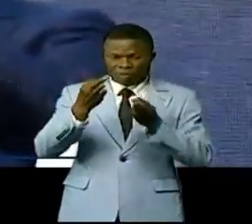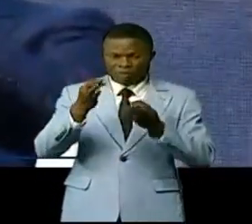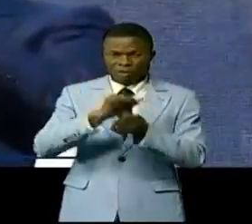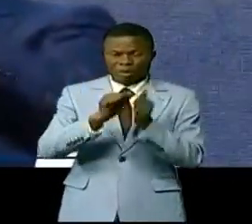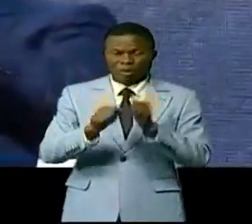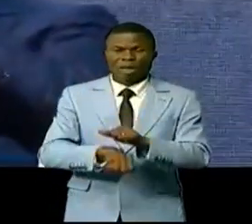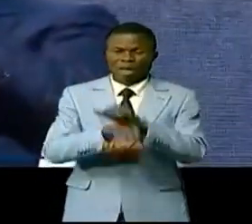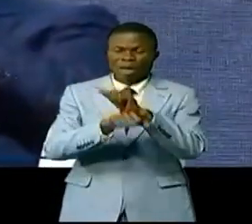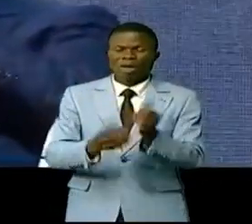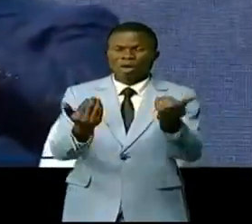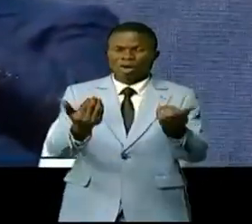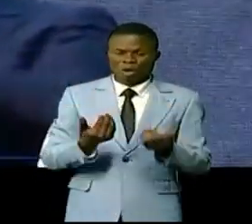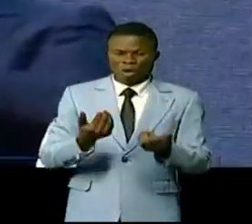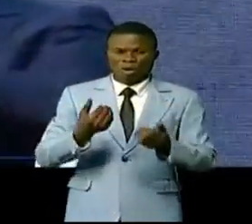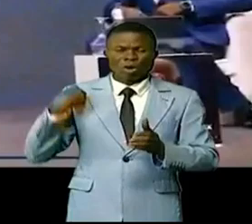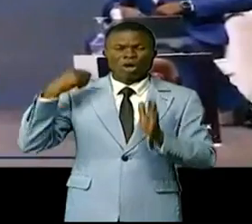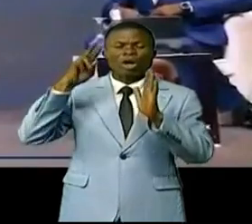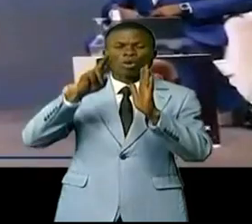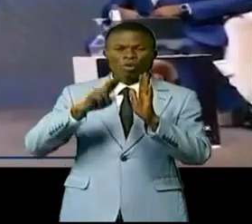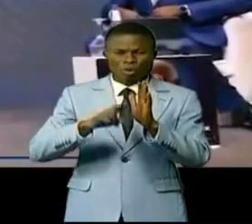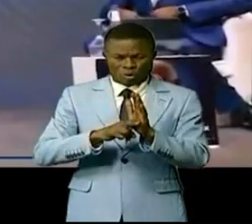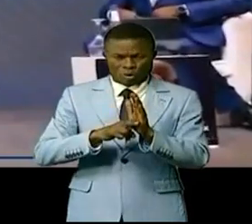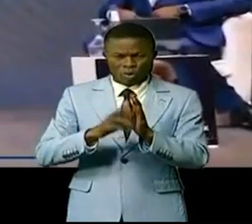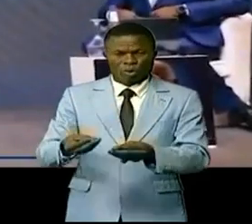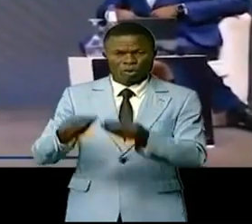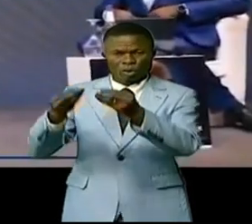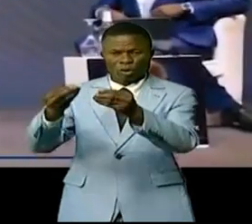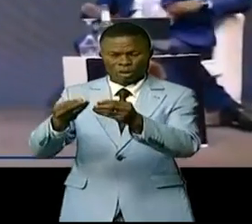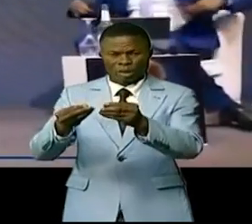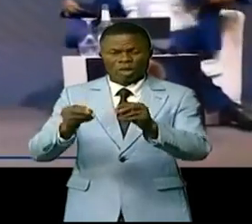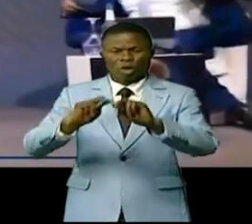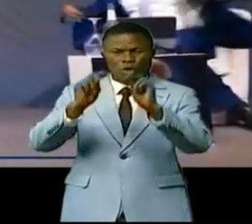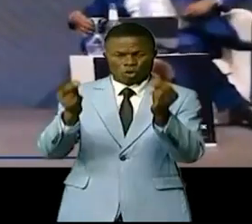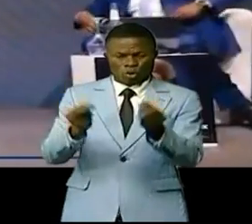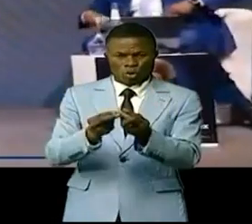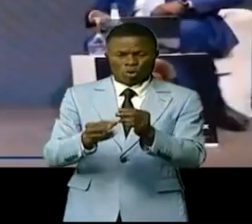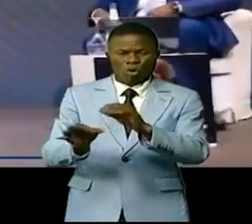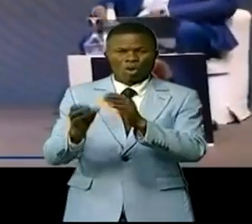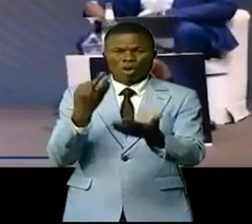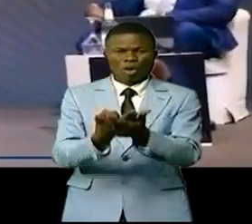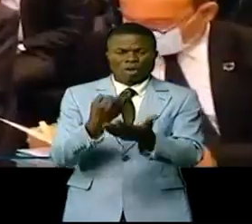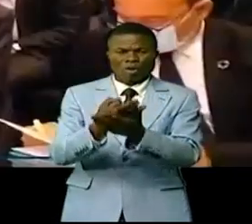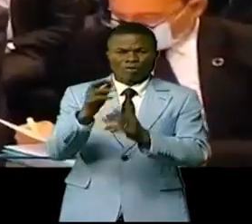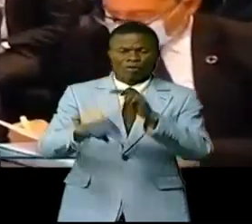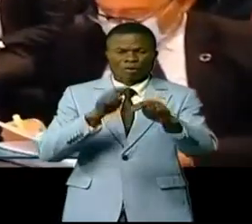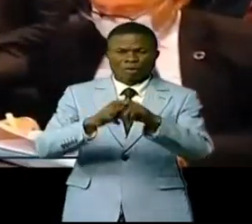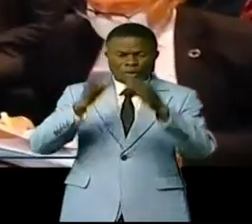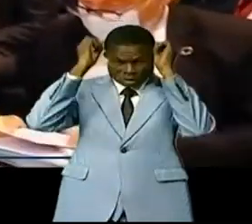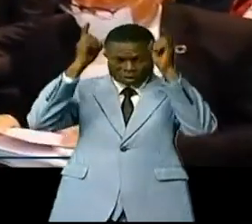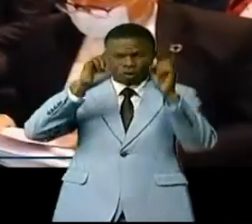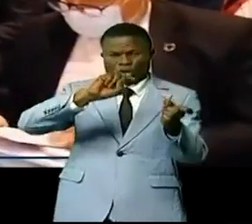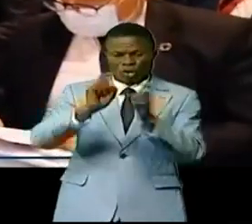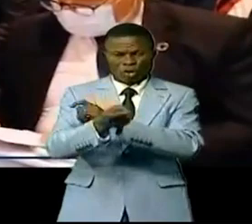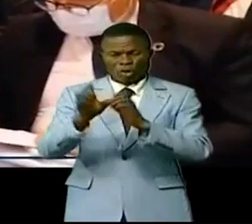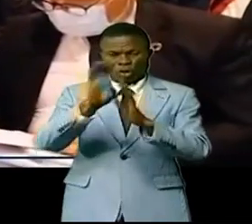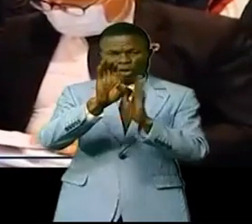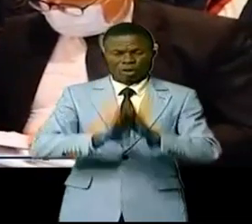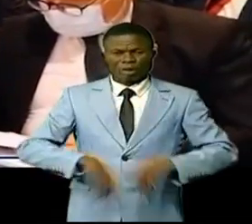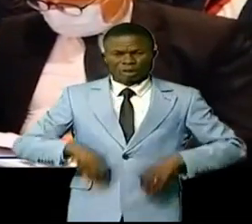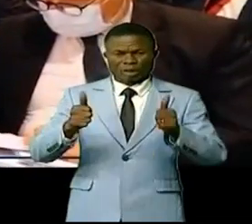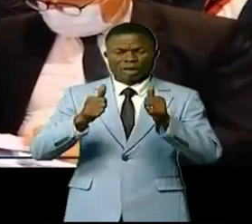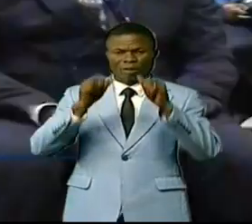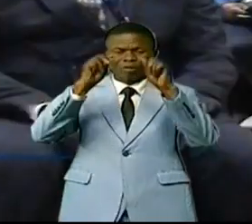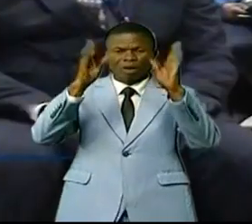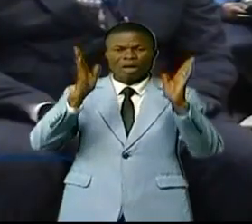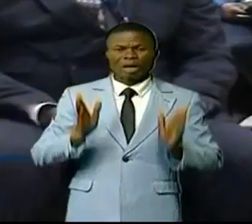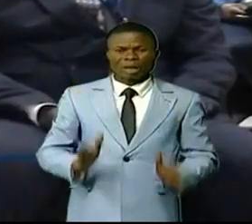l'attitude volontariste du gouvernement qui met en place des structures telles que les Fonds nationaux de l'éducation pour l'amélioration des conditions de vie des